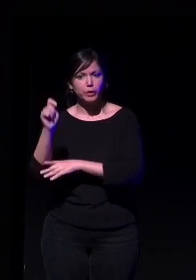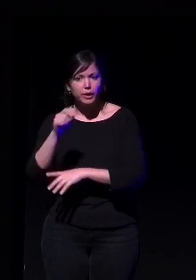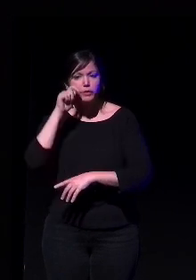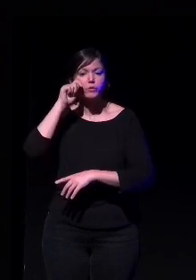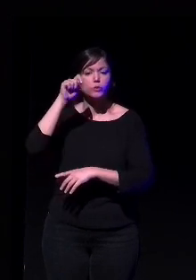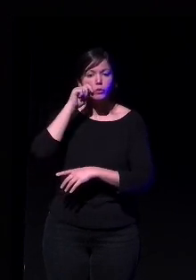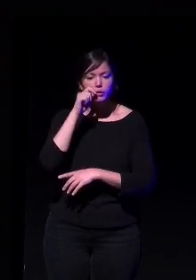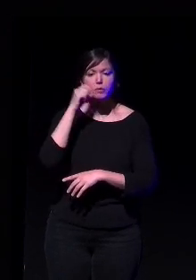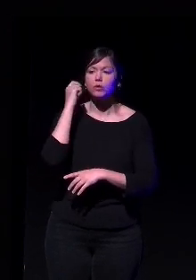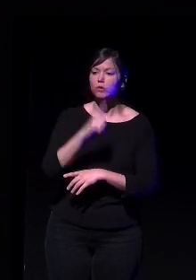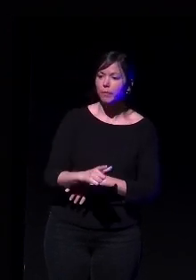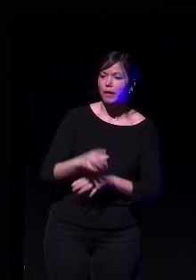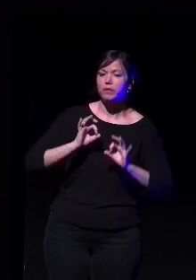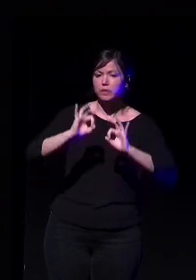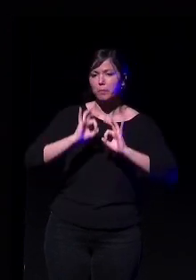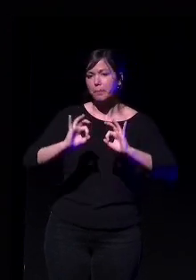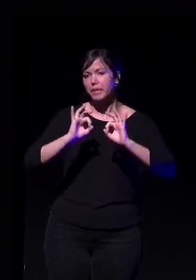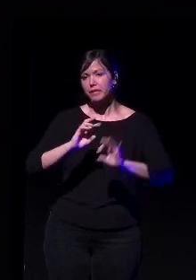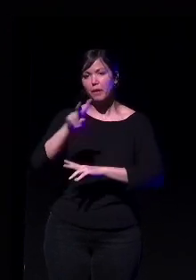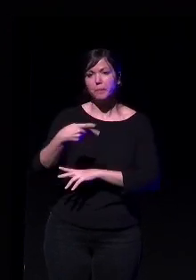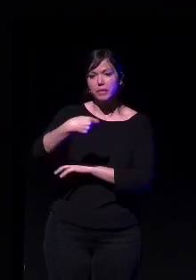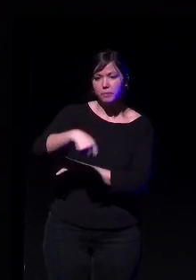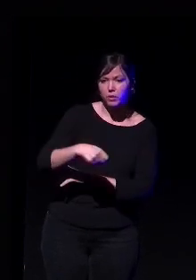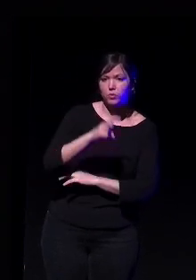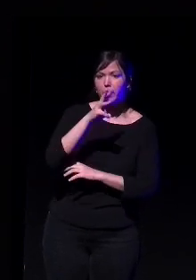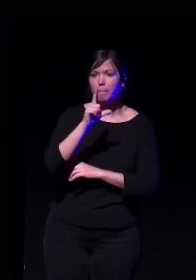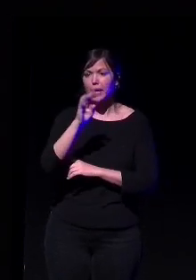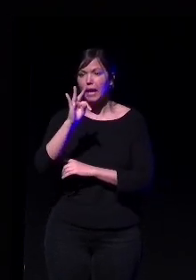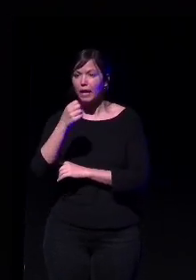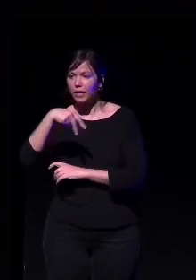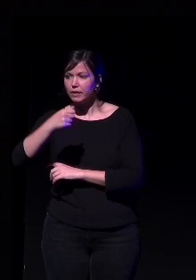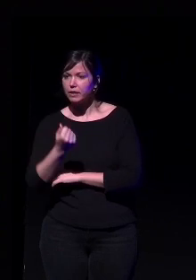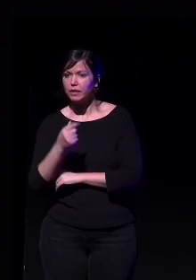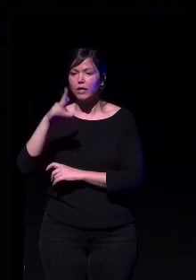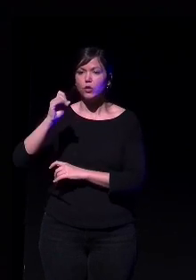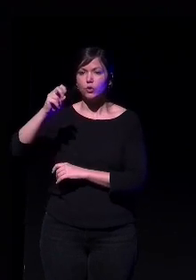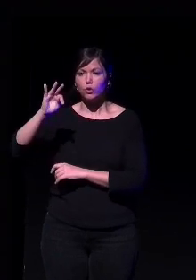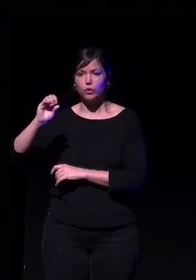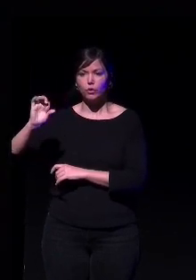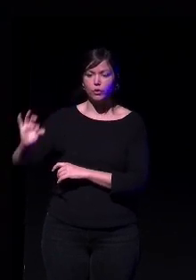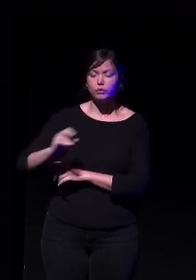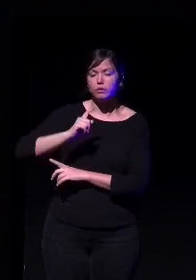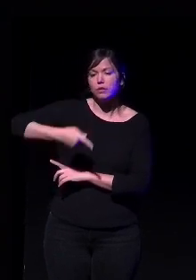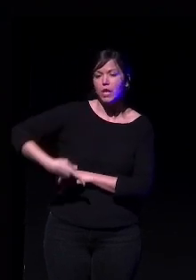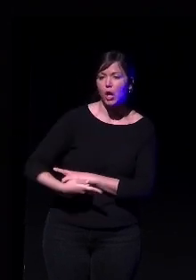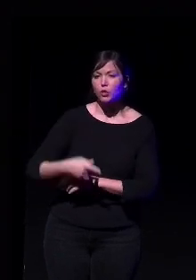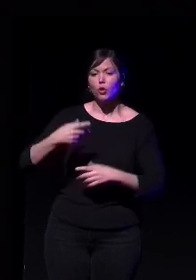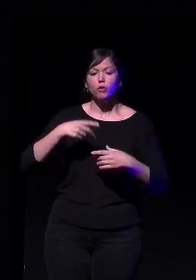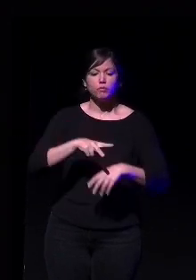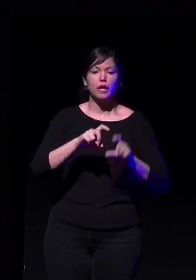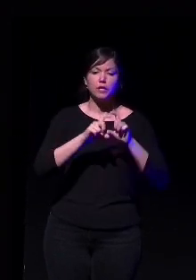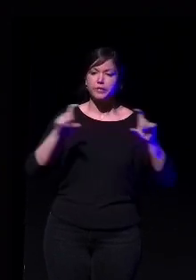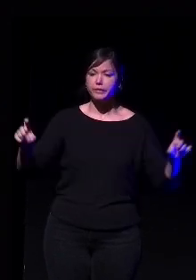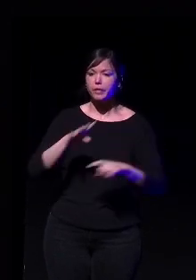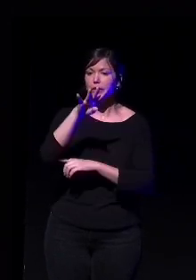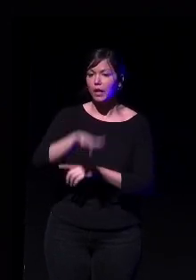Brava Girona, en especial els vicepresidents Joan Plana i Enric Dotres, també el senyor Narcís Ferrer, director de l'Agència Catalana de Turisme,